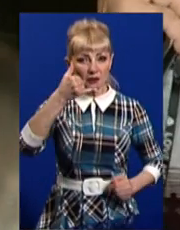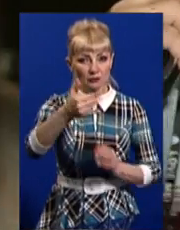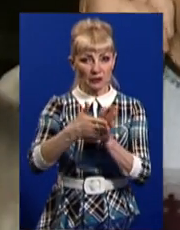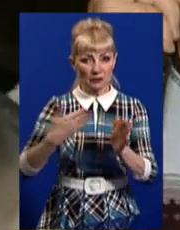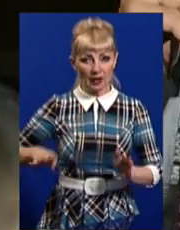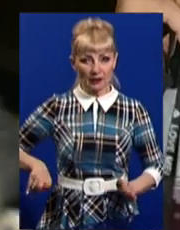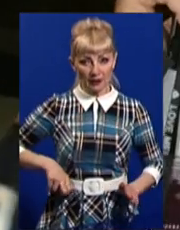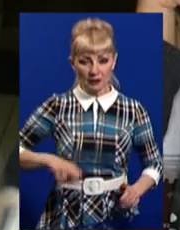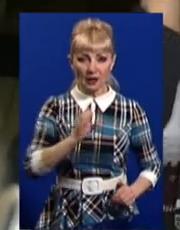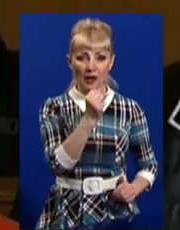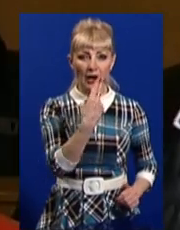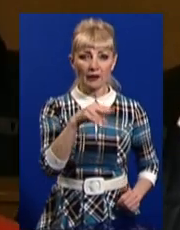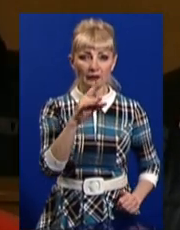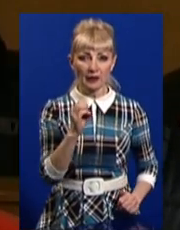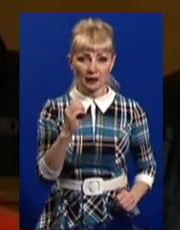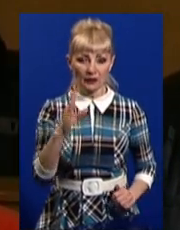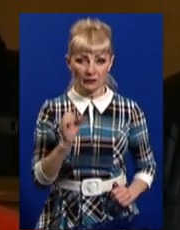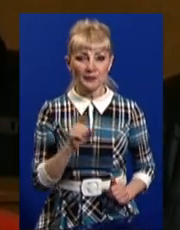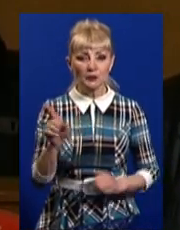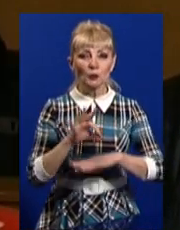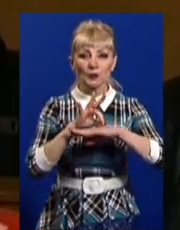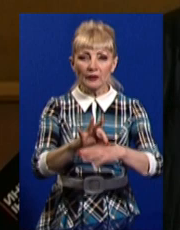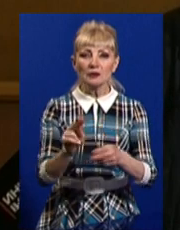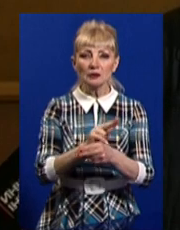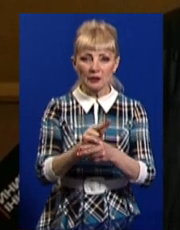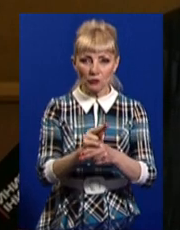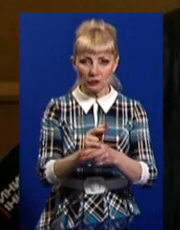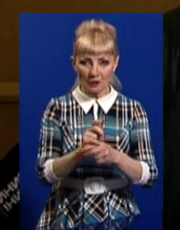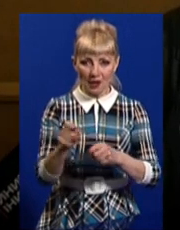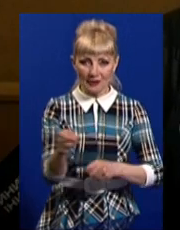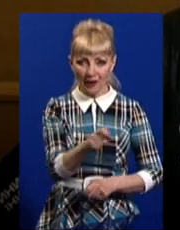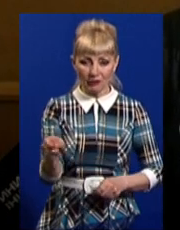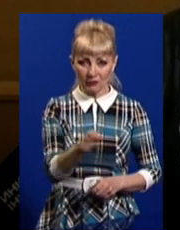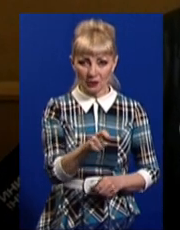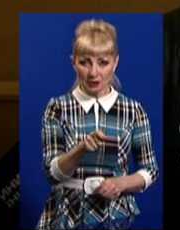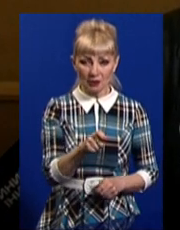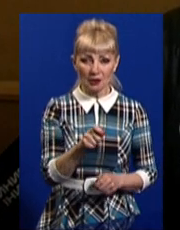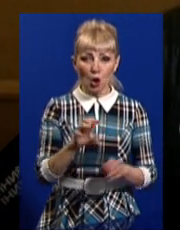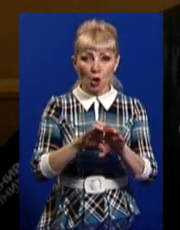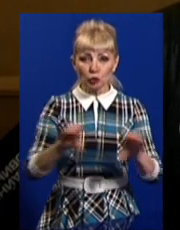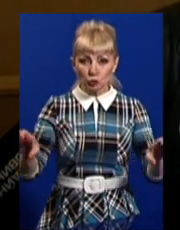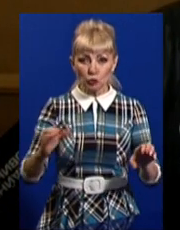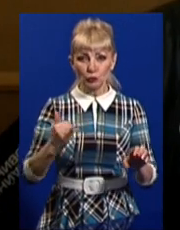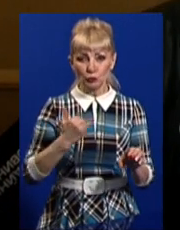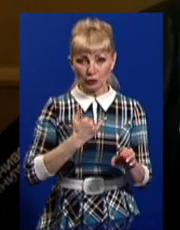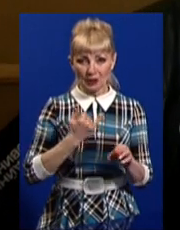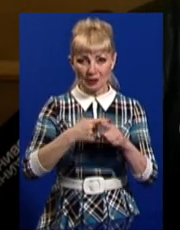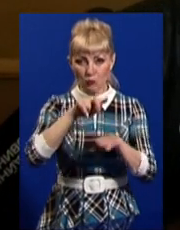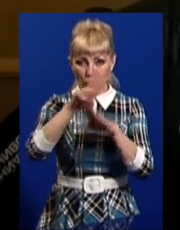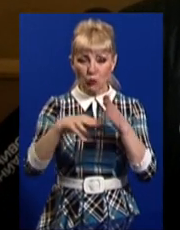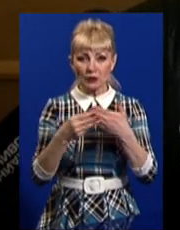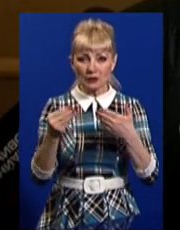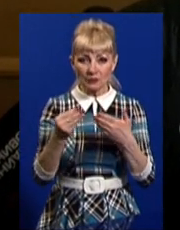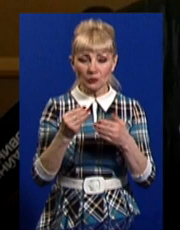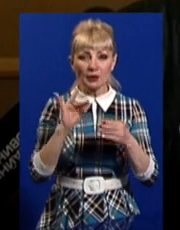директора Сергія Андрієва. Він проводив ремонт задвіжки. Він проводив ремонт засувки. Труби в нас йдуть під землею. І в місцях,